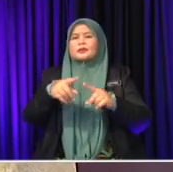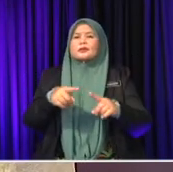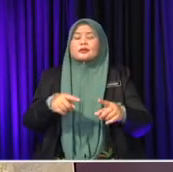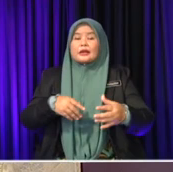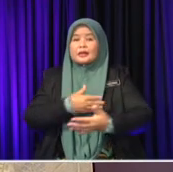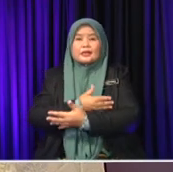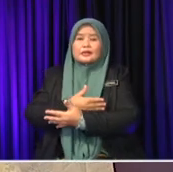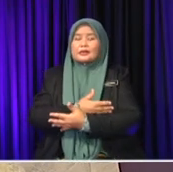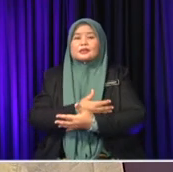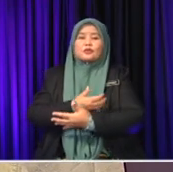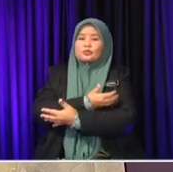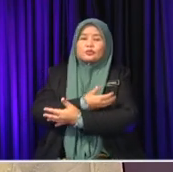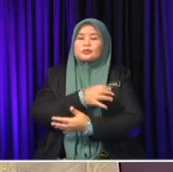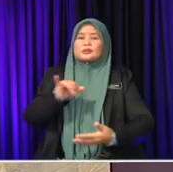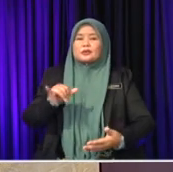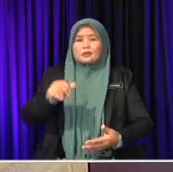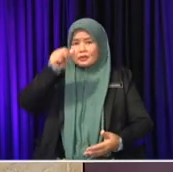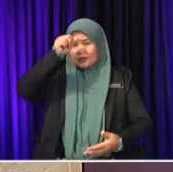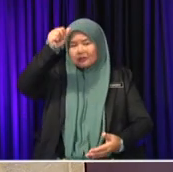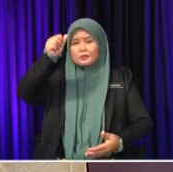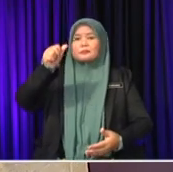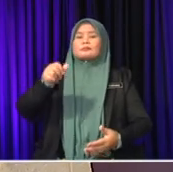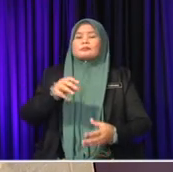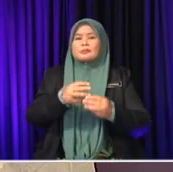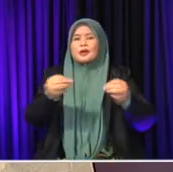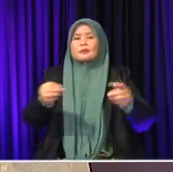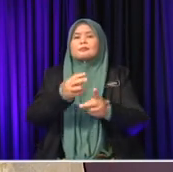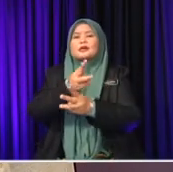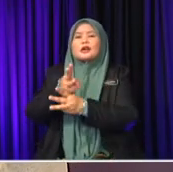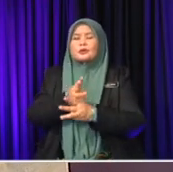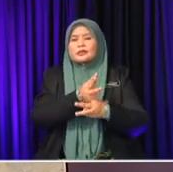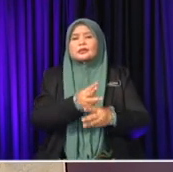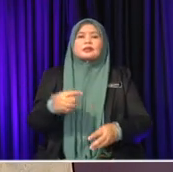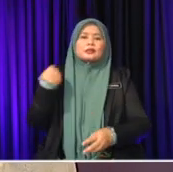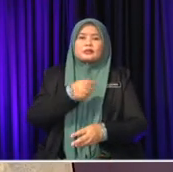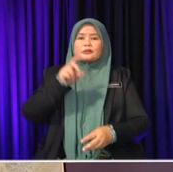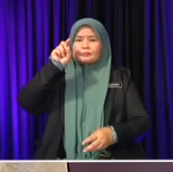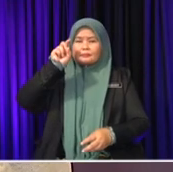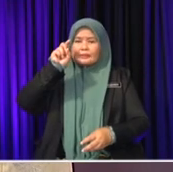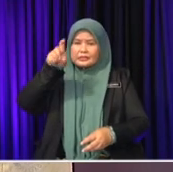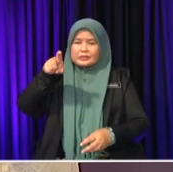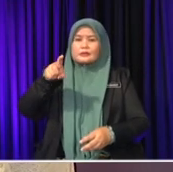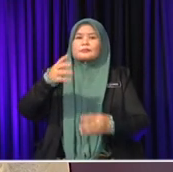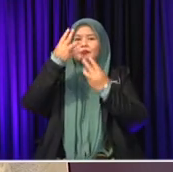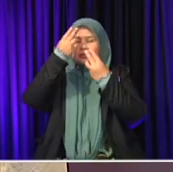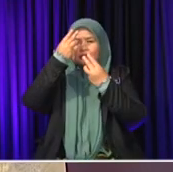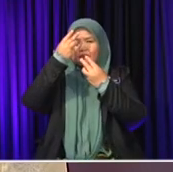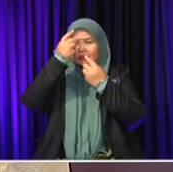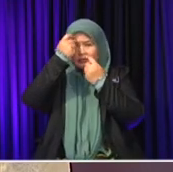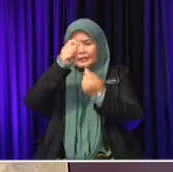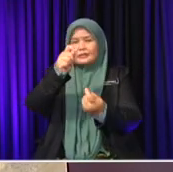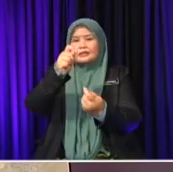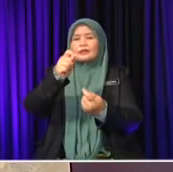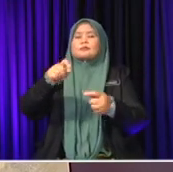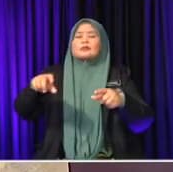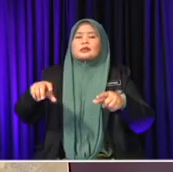pesan pada kita Allah Maha mengawasi jadi kita perlu sentiasa mentaati melaksanakan perintah Allah